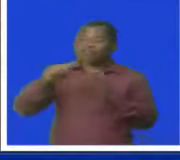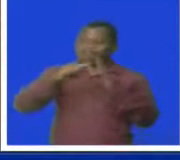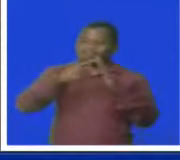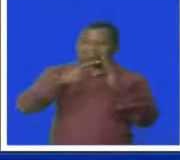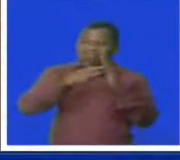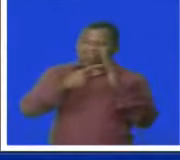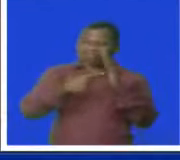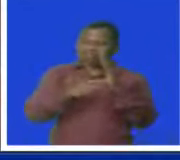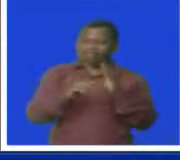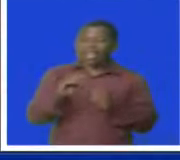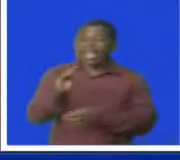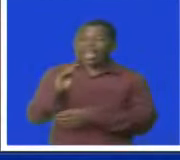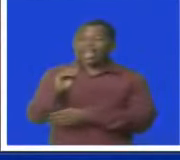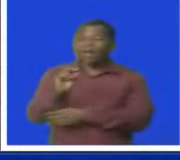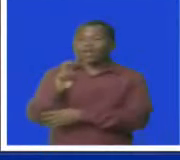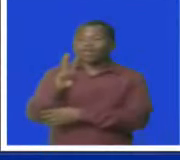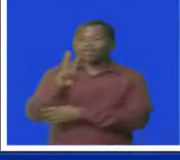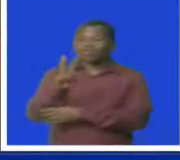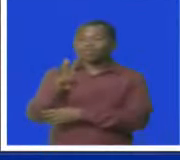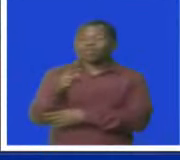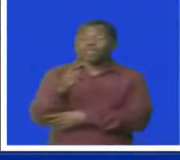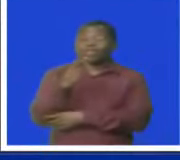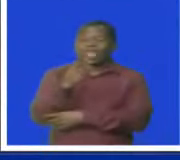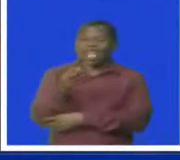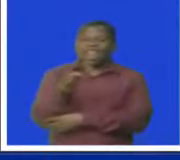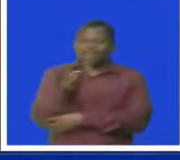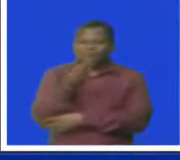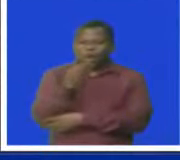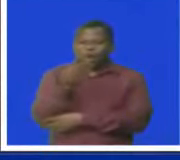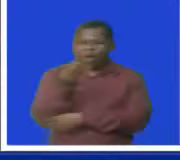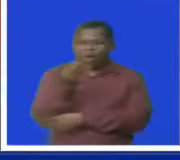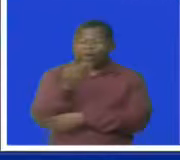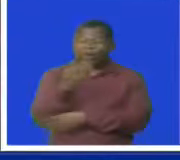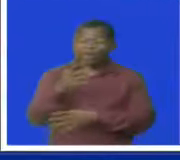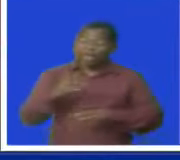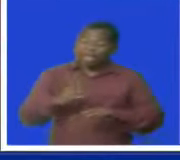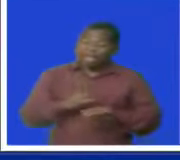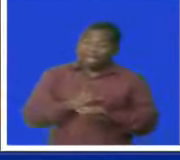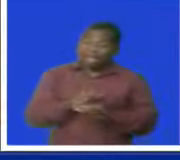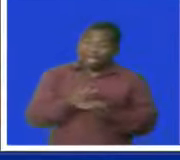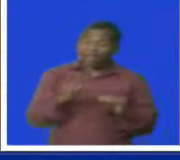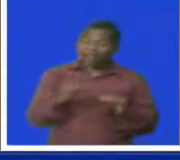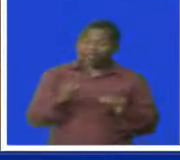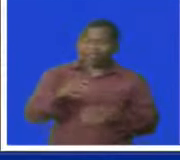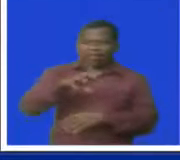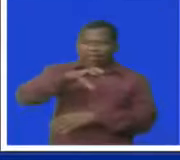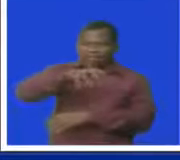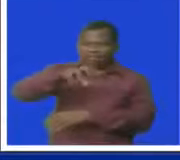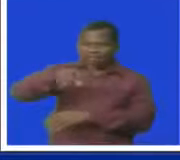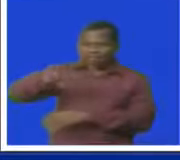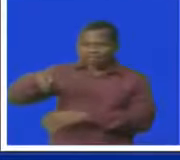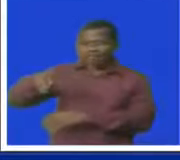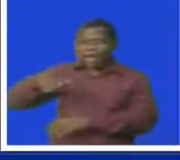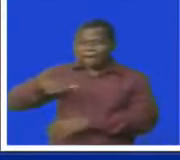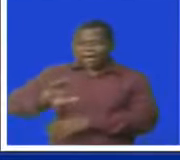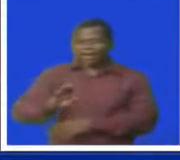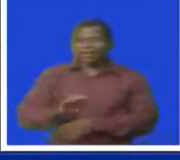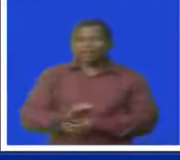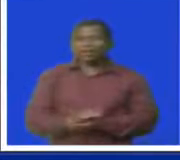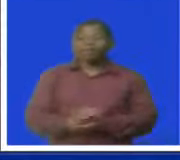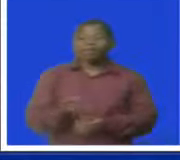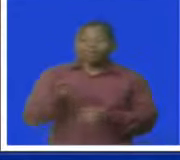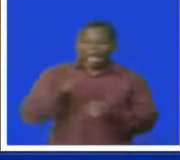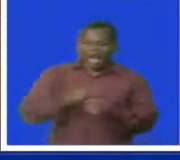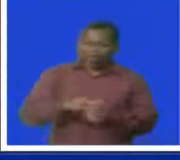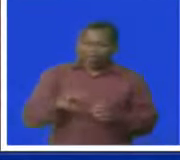kudla lokunetithako nalokunempilo. Iqhubeke yakhuthata abalimi ukuthi abalime tilimo letivuma kuleyo ndzawo